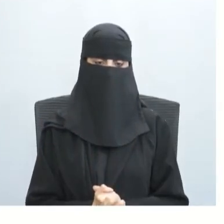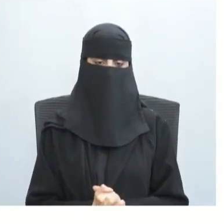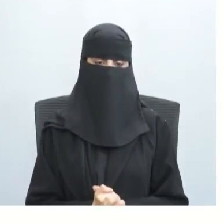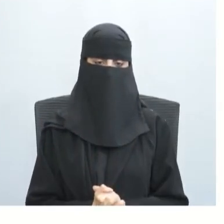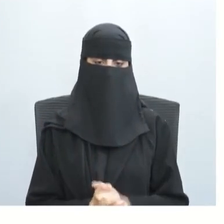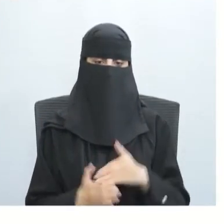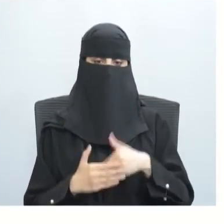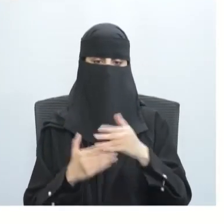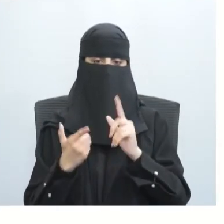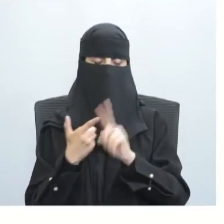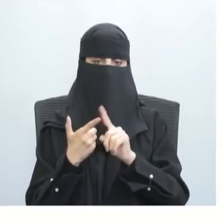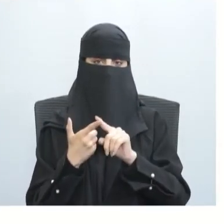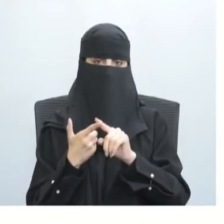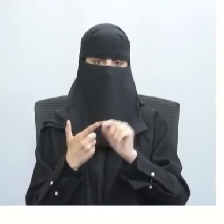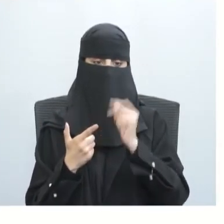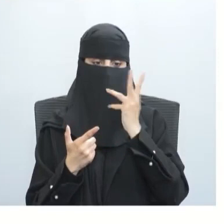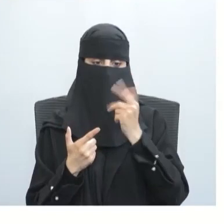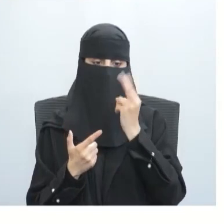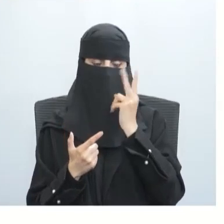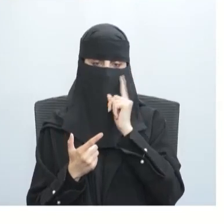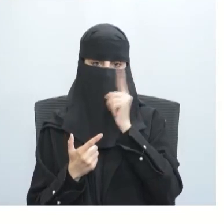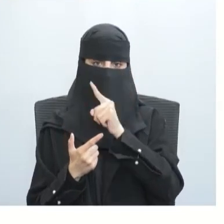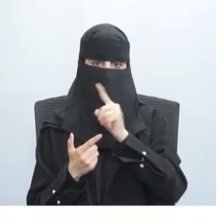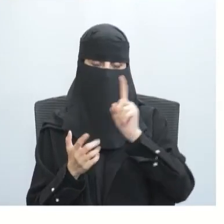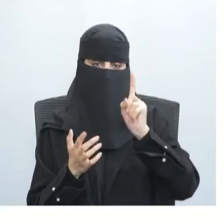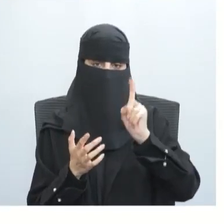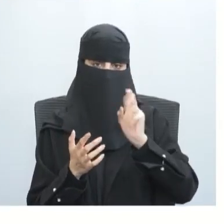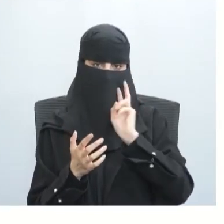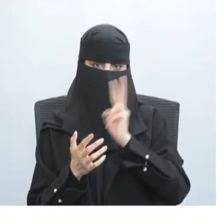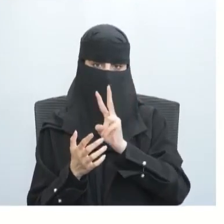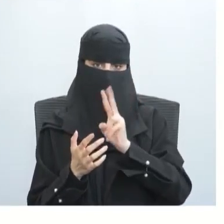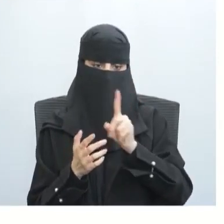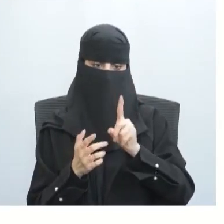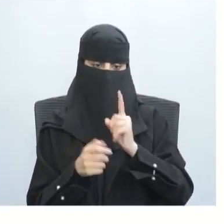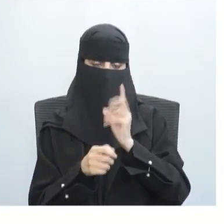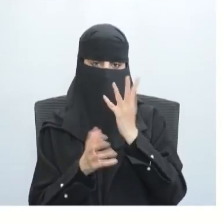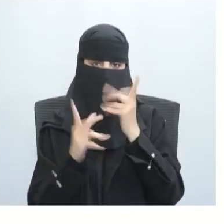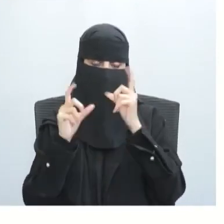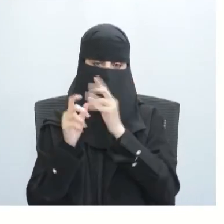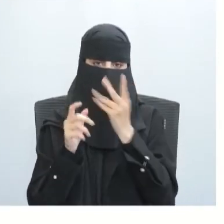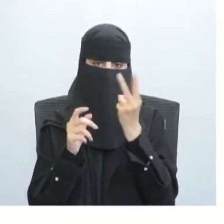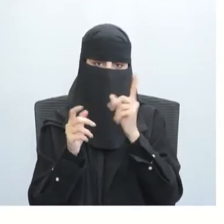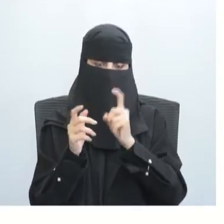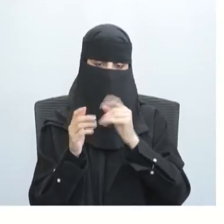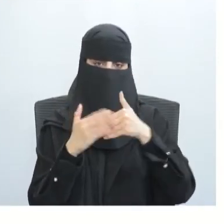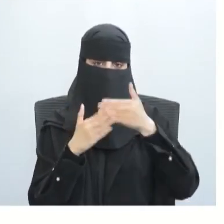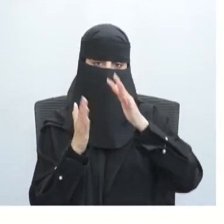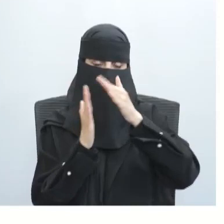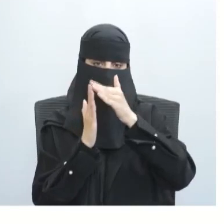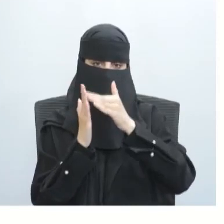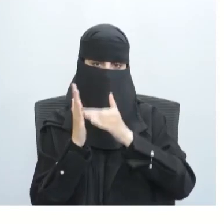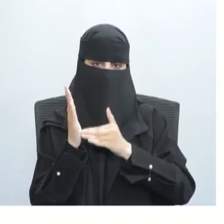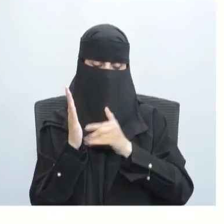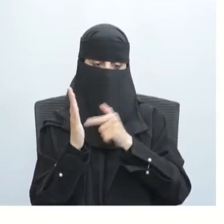بعد ذلك من قائمه عرض قائمه فيو نضغط على سكوبز نطاقات بعد ذلك